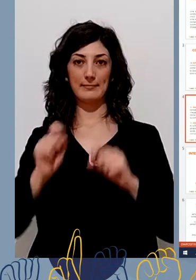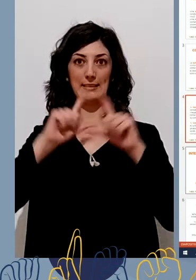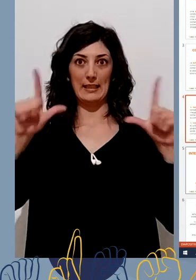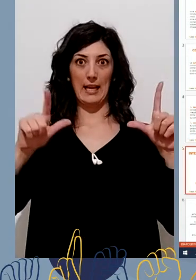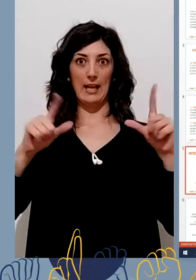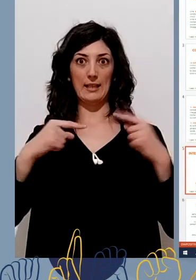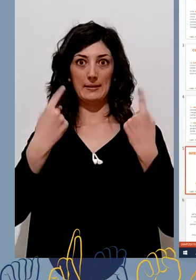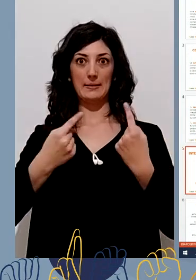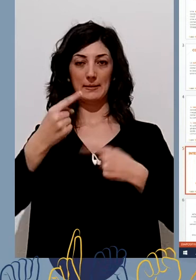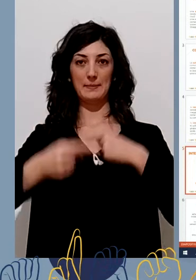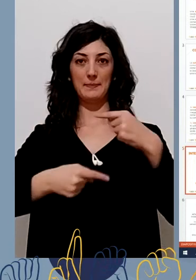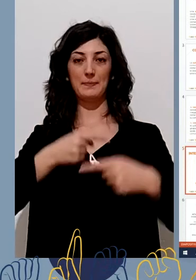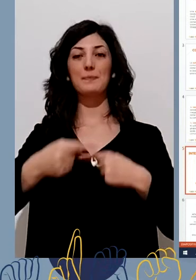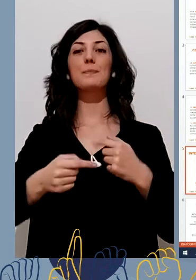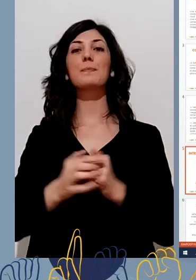Successiva ancora.